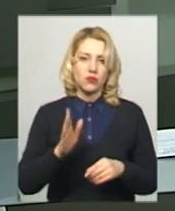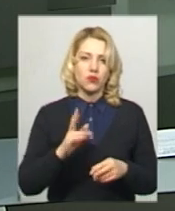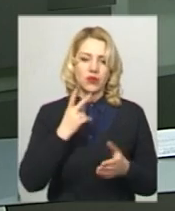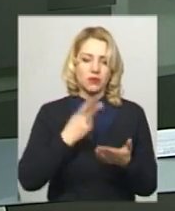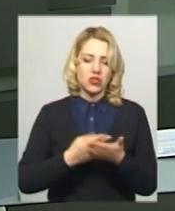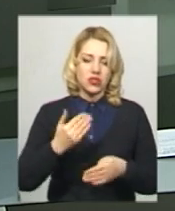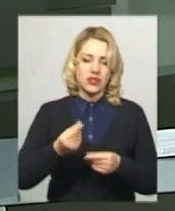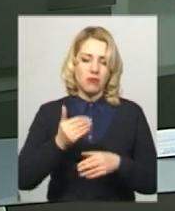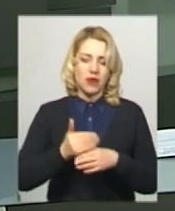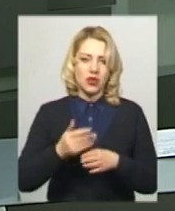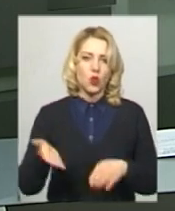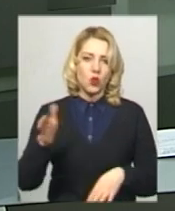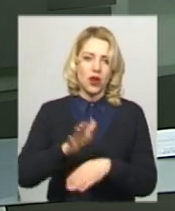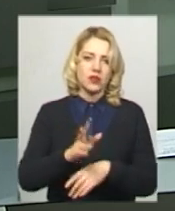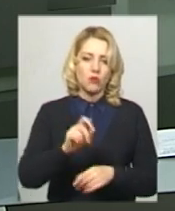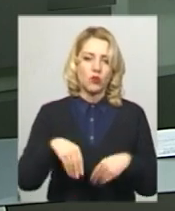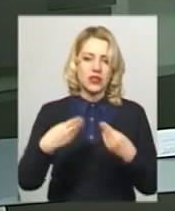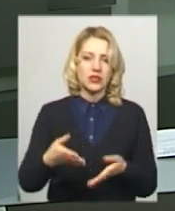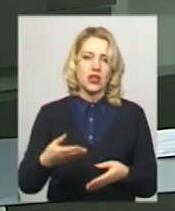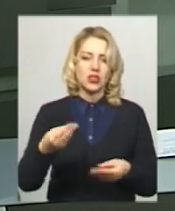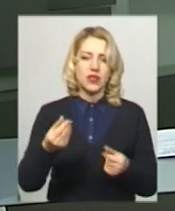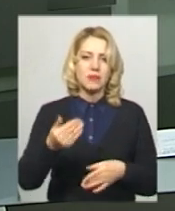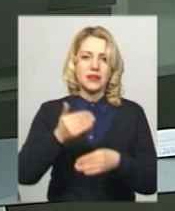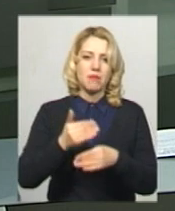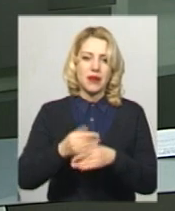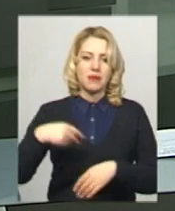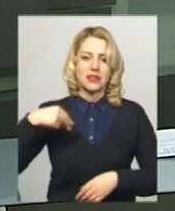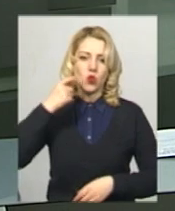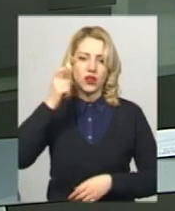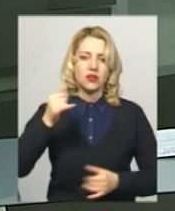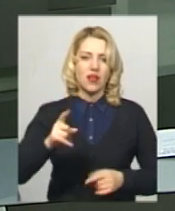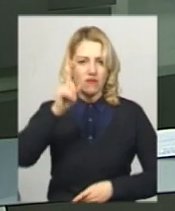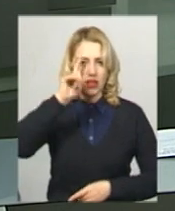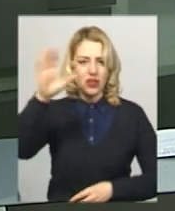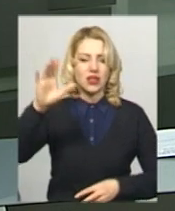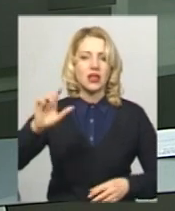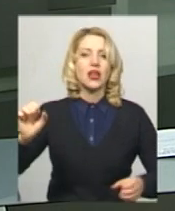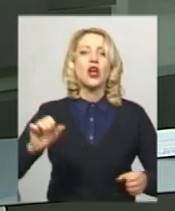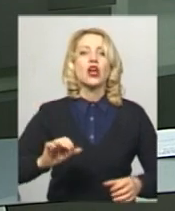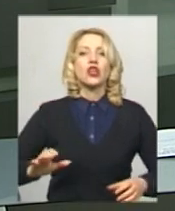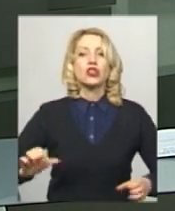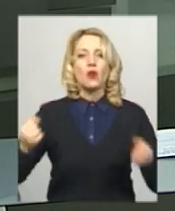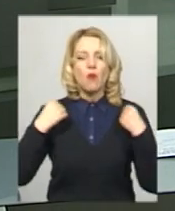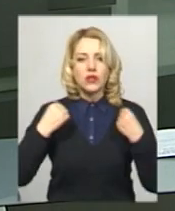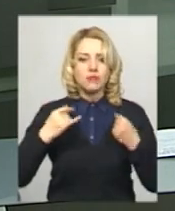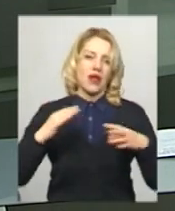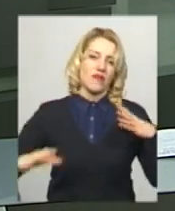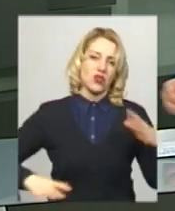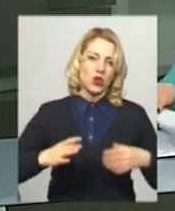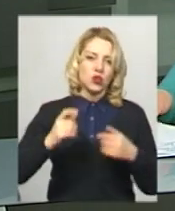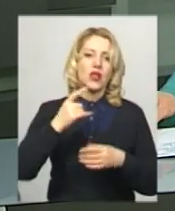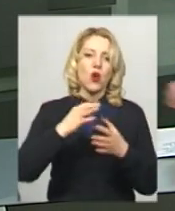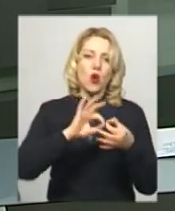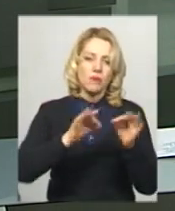передбачені указом про призначення стипендій президента України для видатних спортсменів та тренерів України з олімпійських видів спорту.